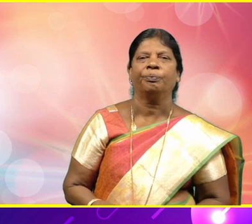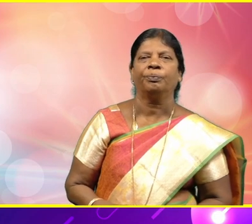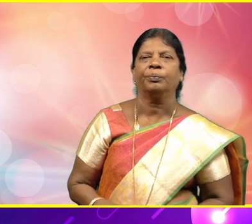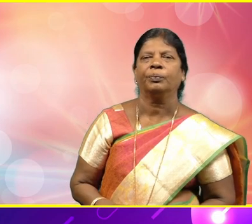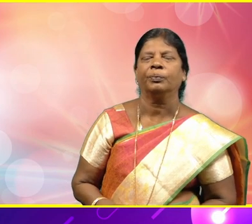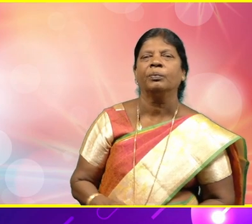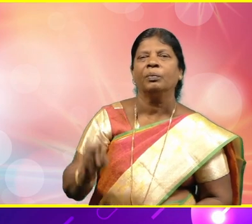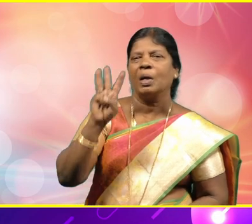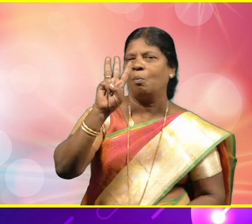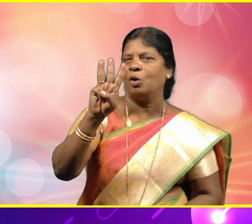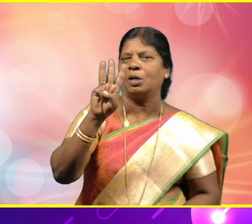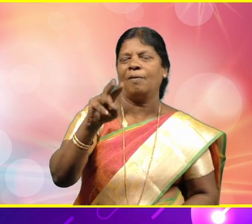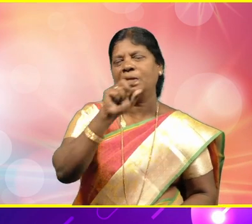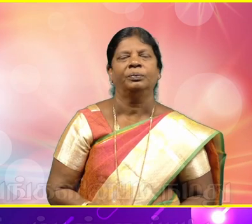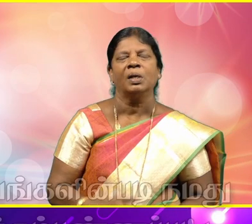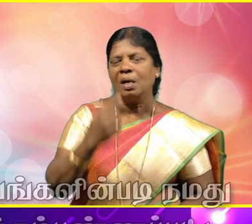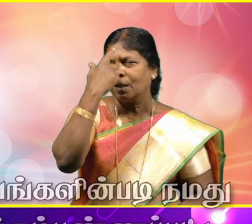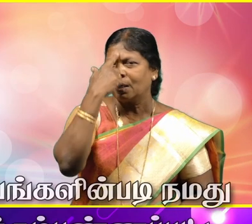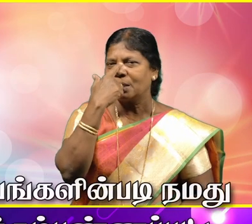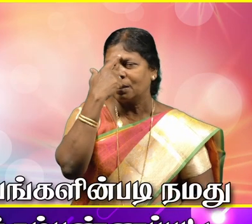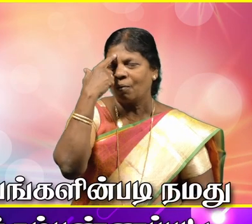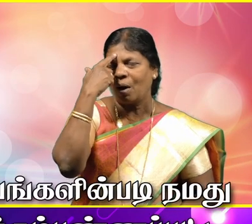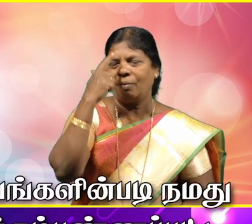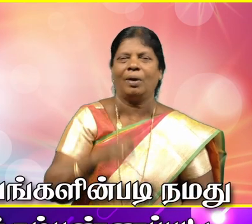1 கொரிந்தியர் 15வது அதிகாரம் 3வது வசனம் இப்படியாக சொல்லுகிறது,